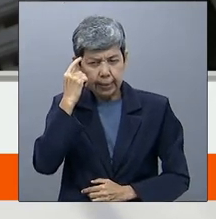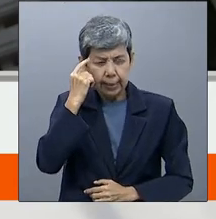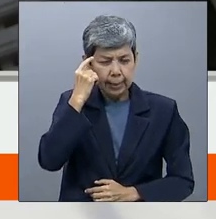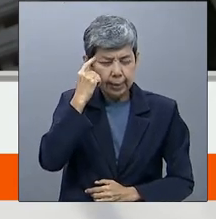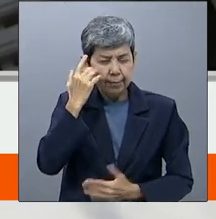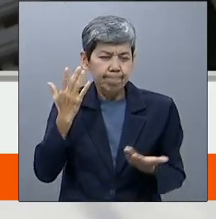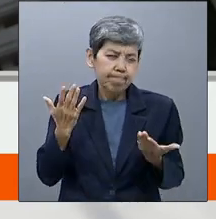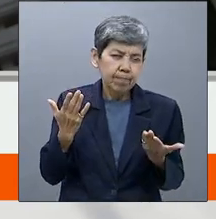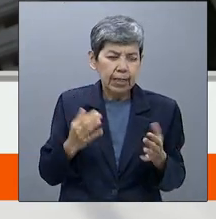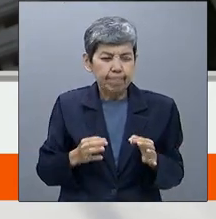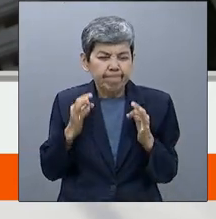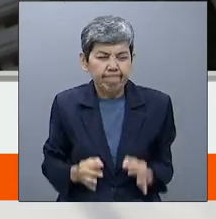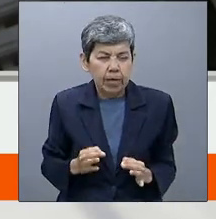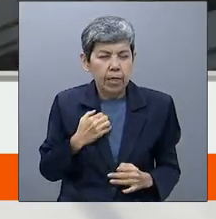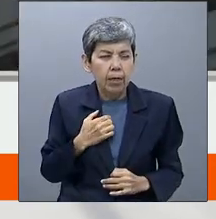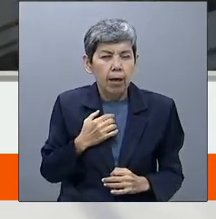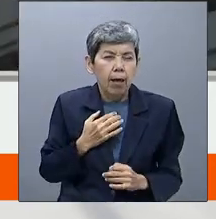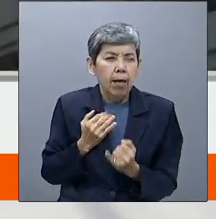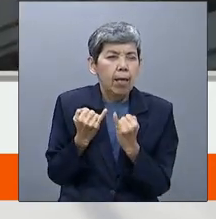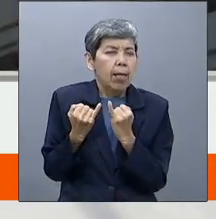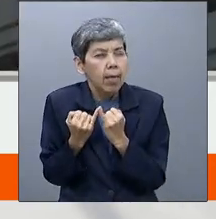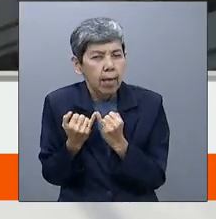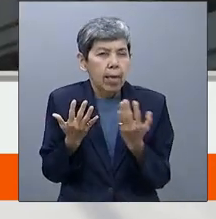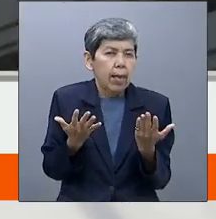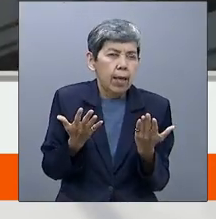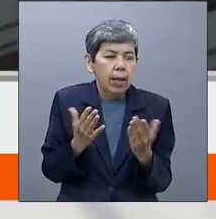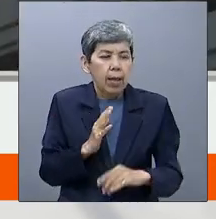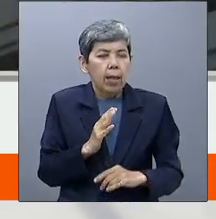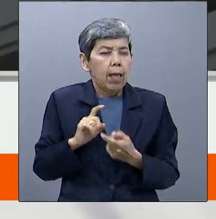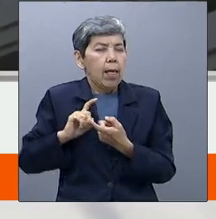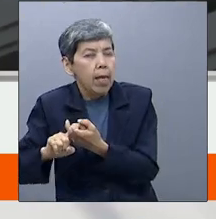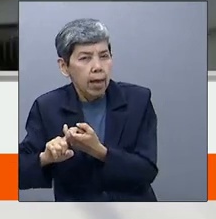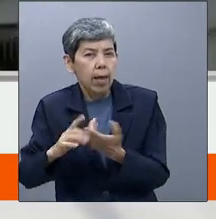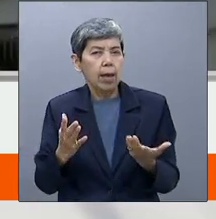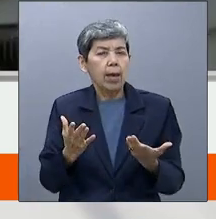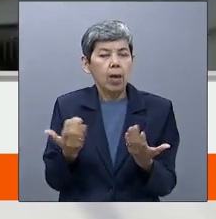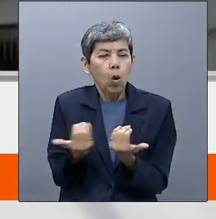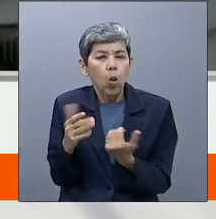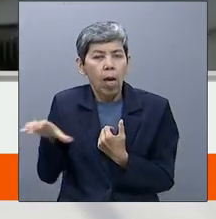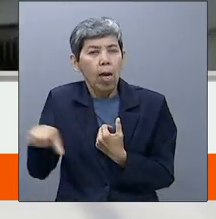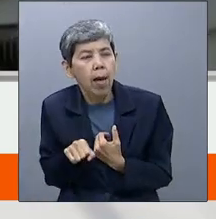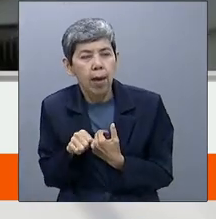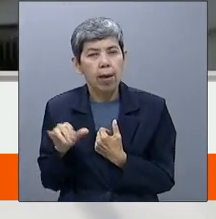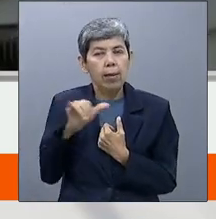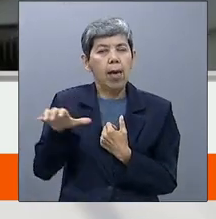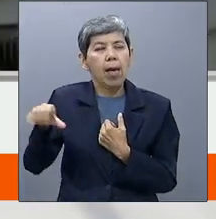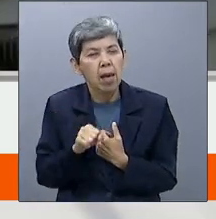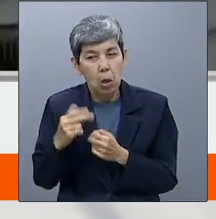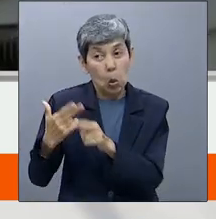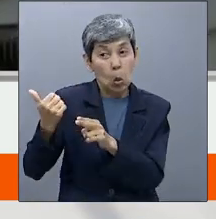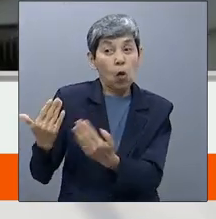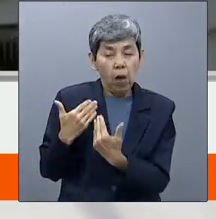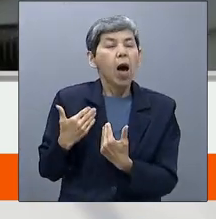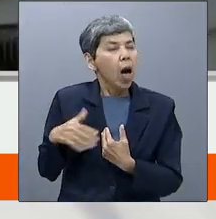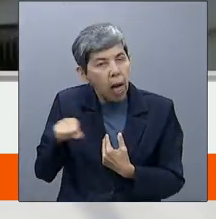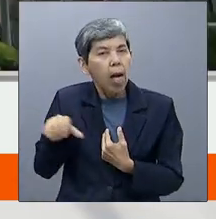ที่มันไม่เหมาะไม่ควรนะนะผู้ตรงเอาแต่พักพวกเพื่อนฝูงลูกตัวเองญาติตัวเองนามสกุลดังๆฝากกันมาในต่